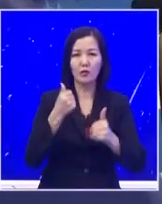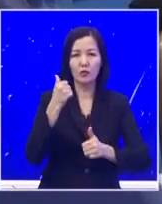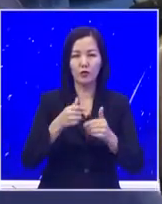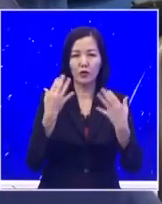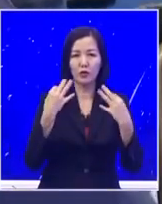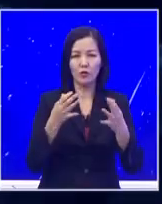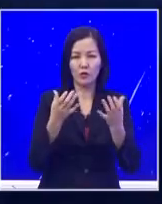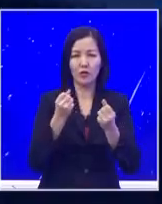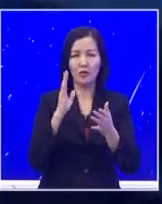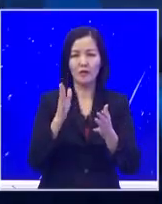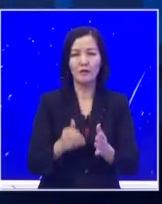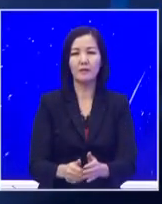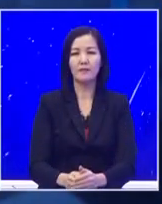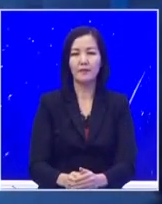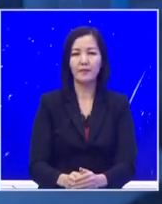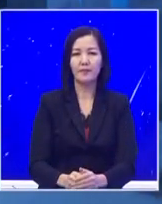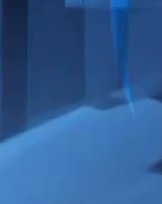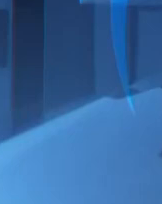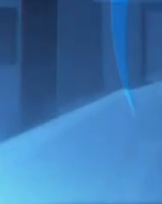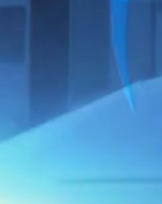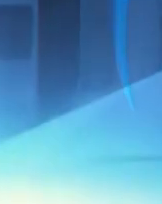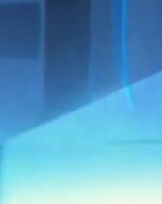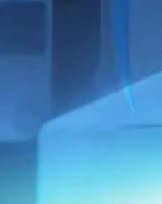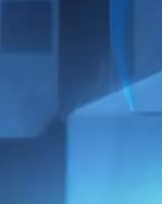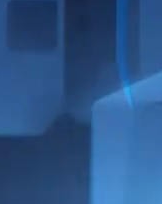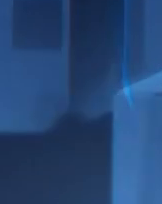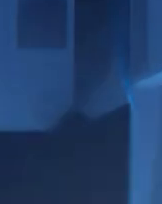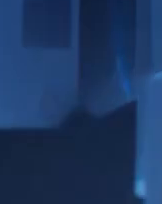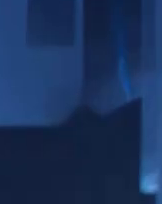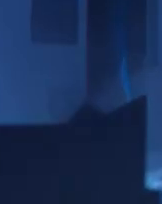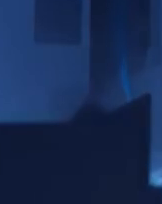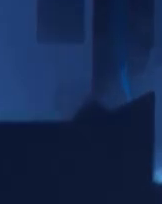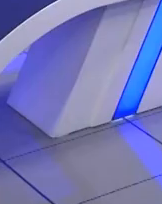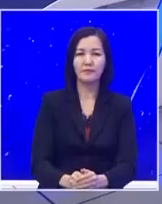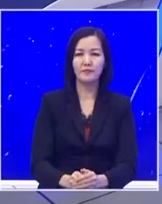республикалық турнирлерге жолдама алады. Жарқын Нұрланұлы, Мәди Байбосынов, Жетісу телеарнасы.